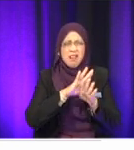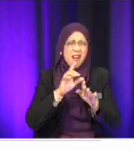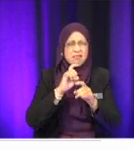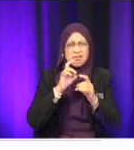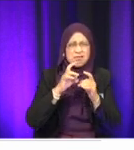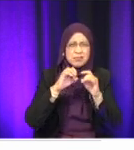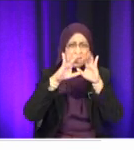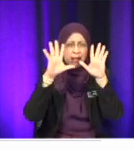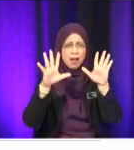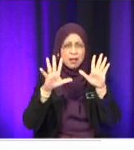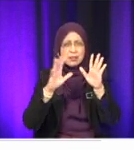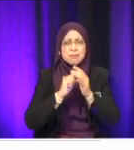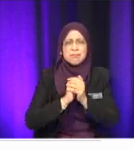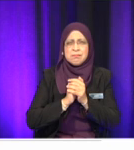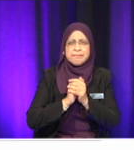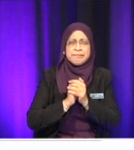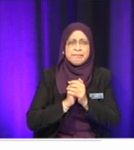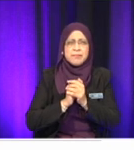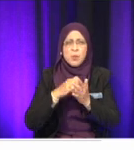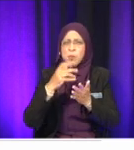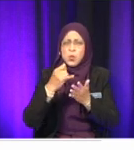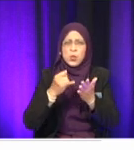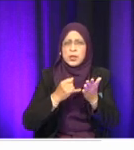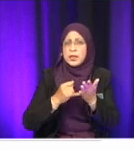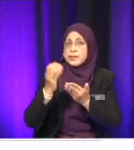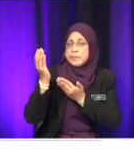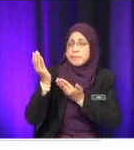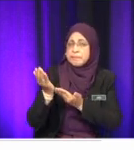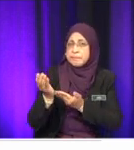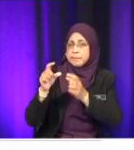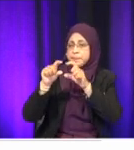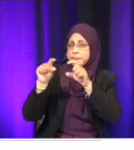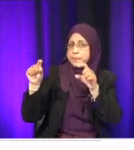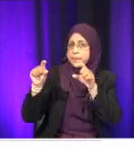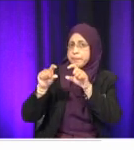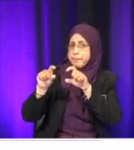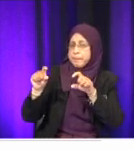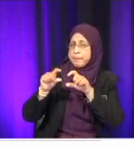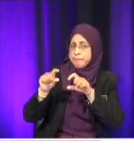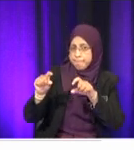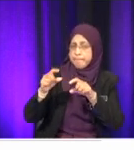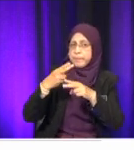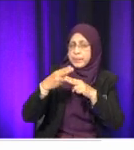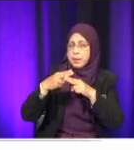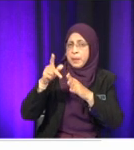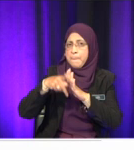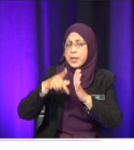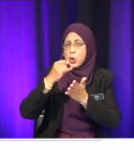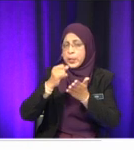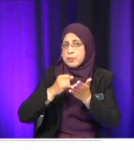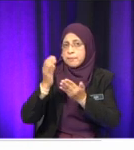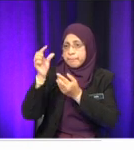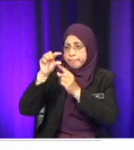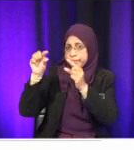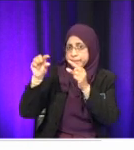dan bersifat organik dan cocok lukis dia adalah valkry Oke saya teruskan